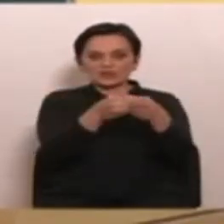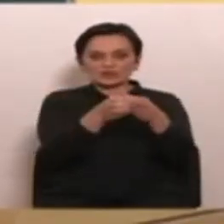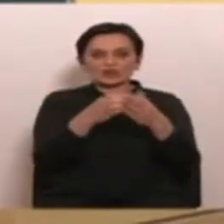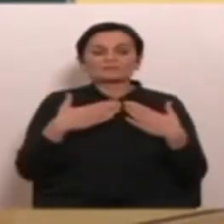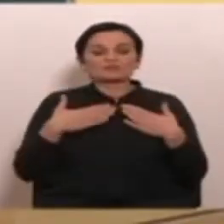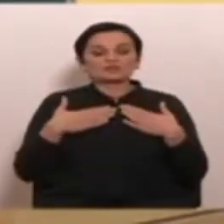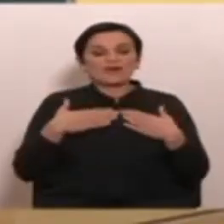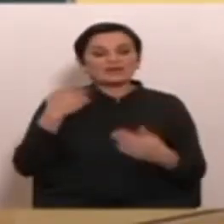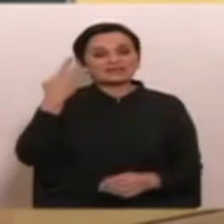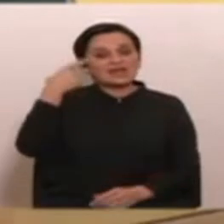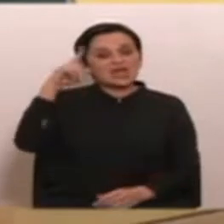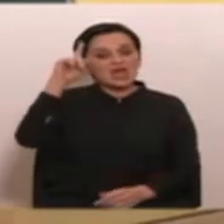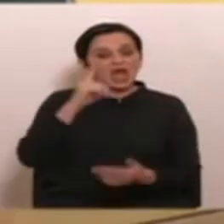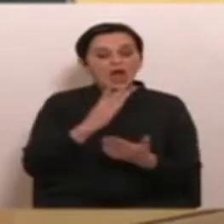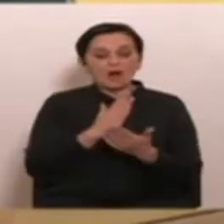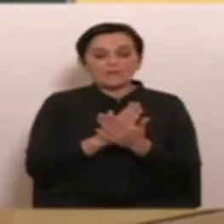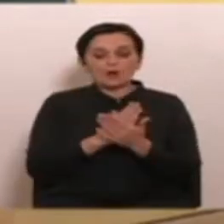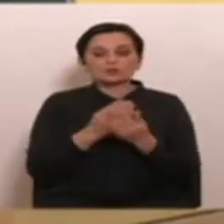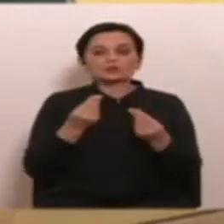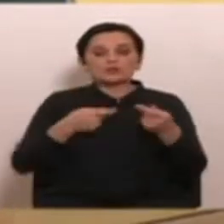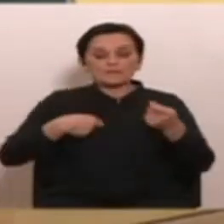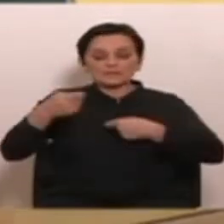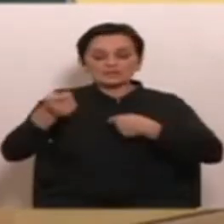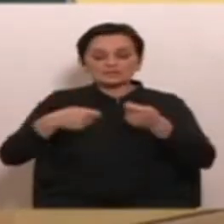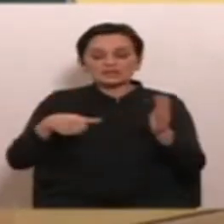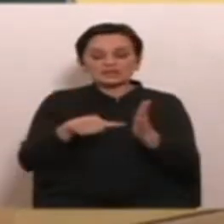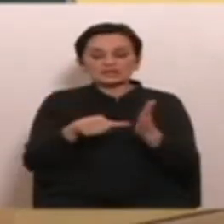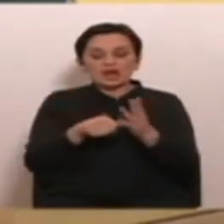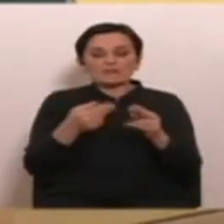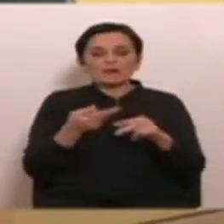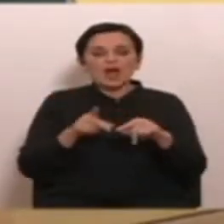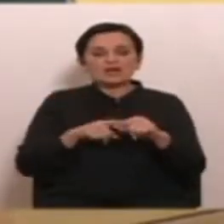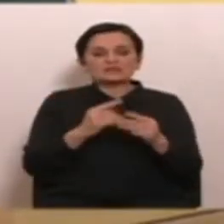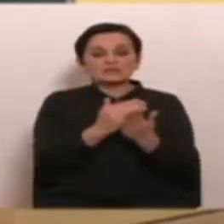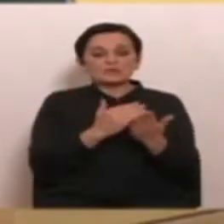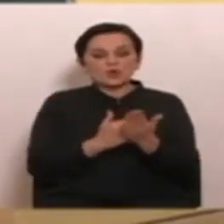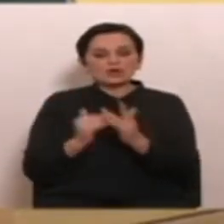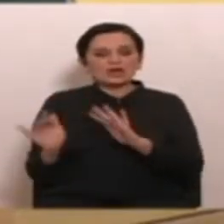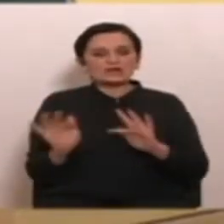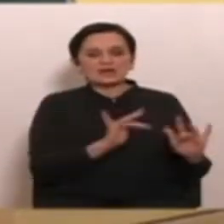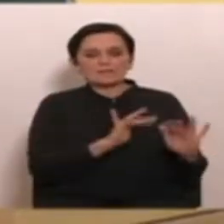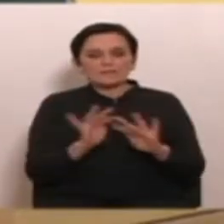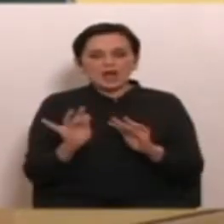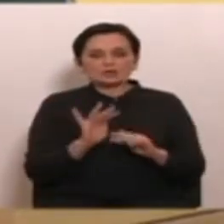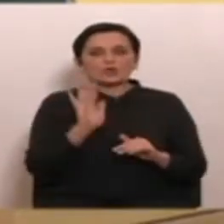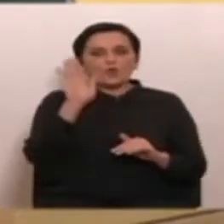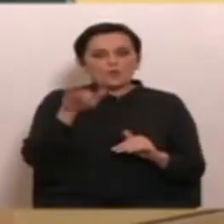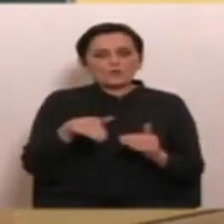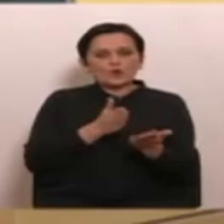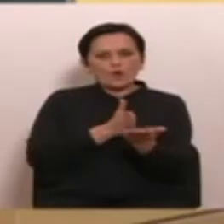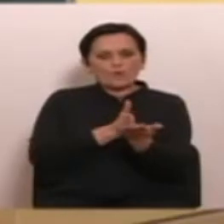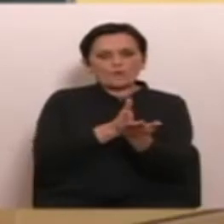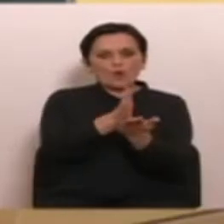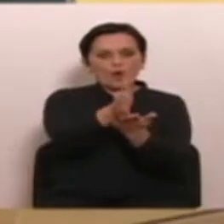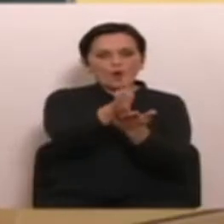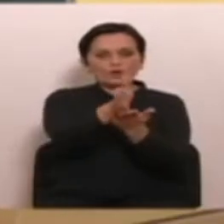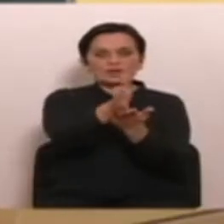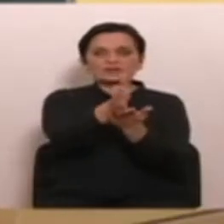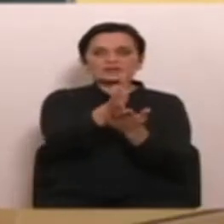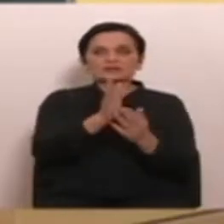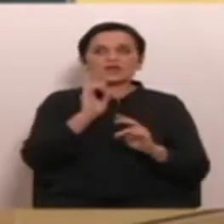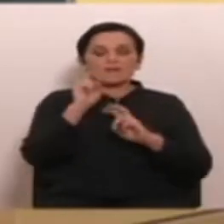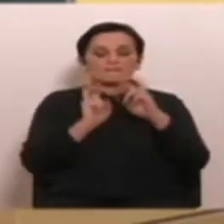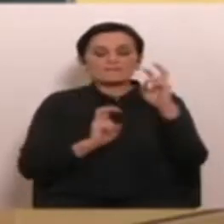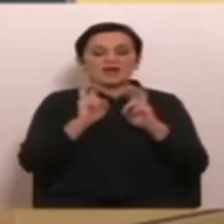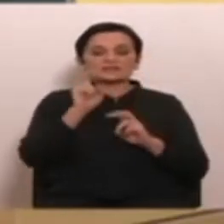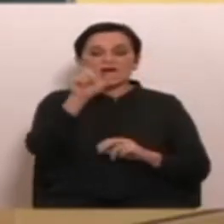ამოცანაა გავხადოთ ბიზნესის დახმარების ეს პროგრამები უფრო ქმედითი, უფრო მეტად ორიენტირებული მეწარმეების